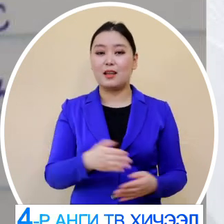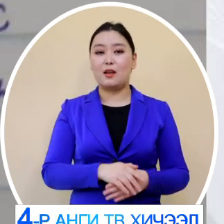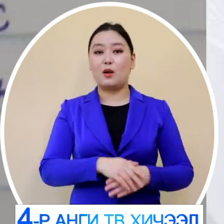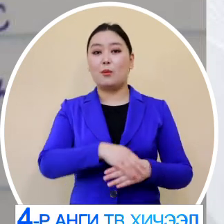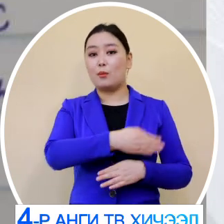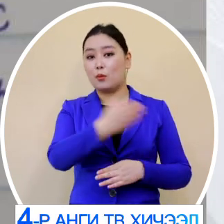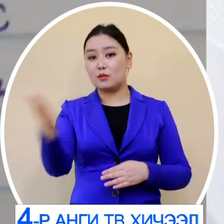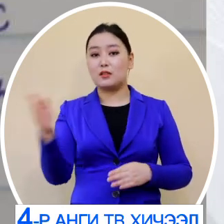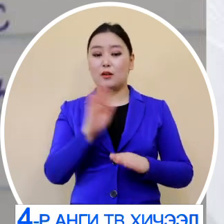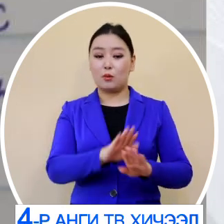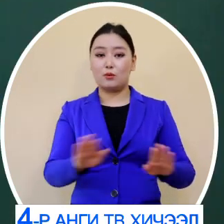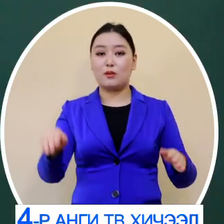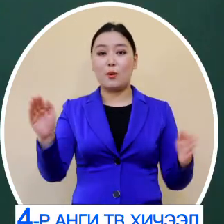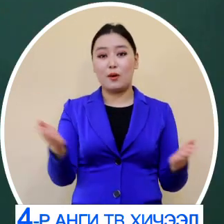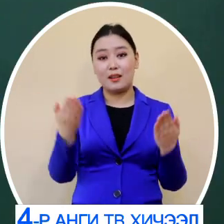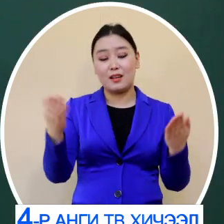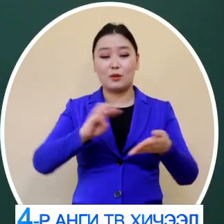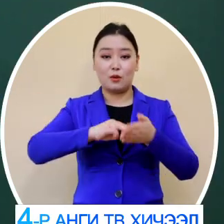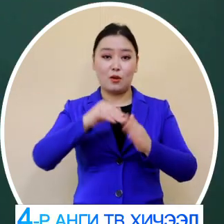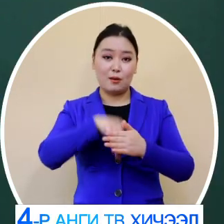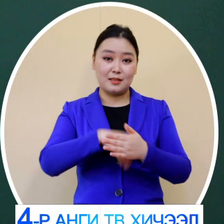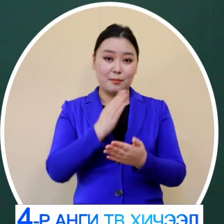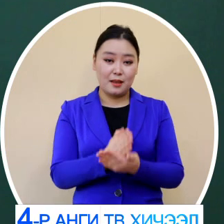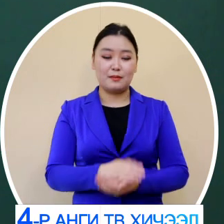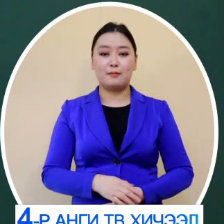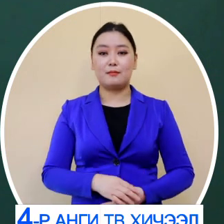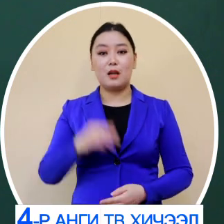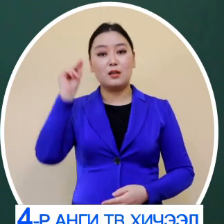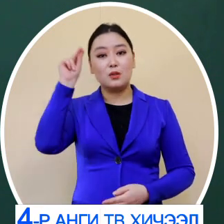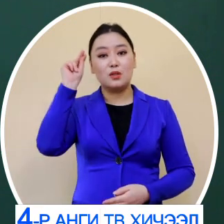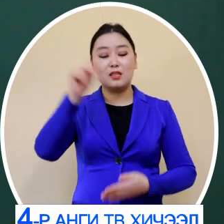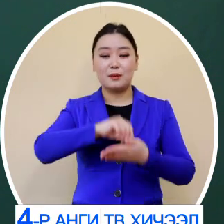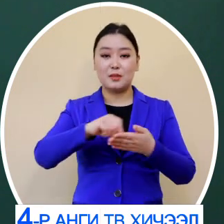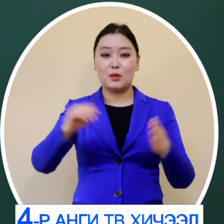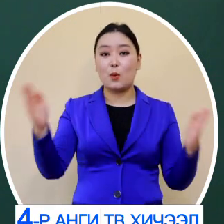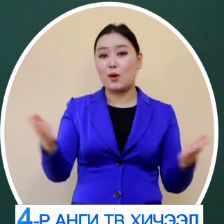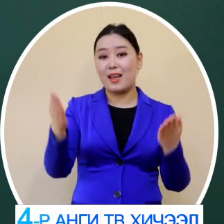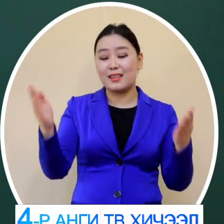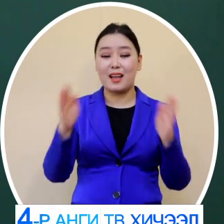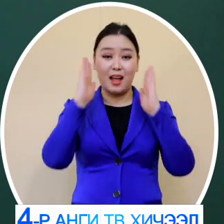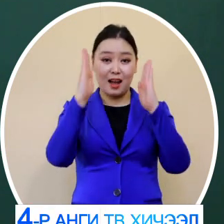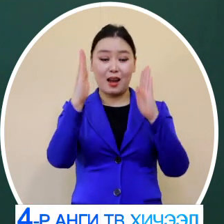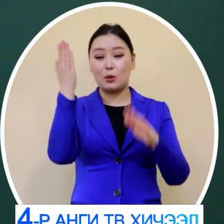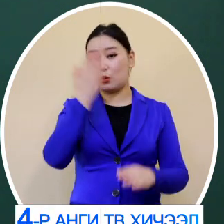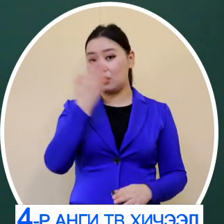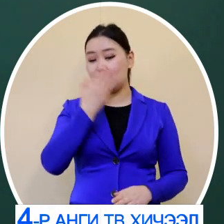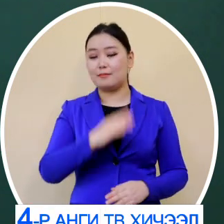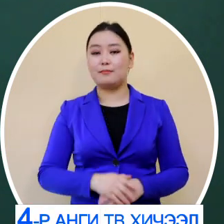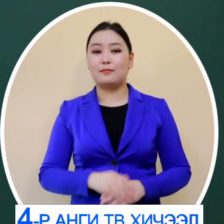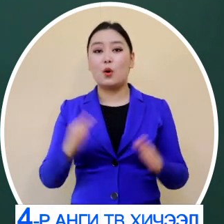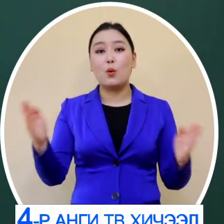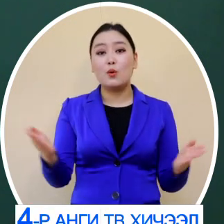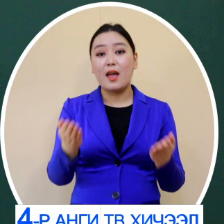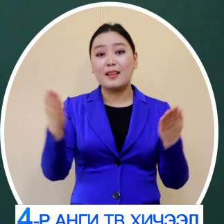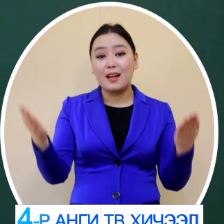уриалахаар төлөвлөгөөндөө оруулсан байна. Одоо хамтдаа бүгдээрээ сурагчийн бичсэн уриалгыг анхаарч үншээ. За